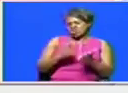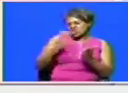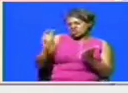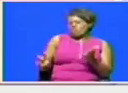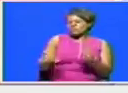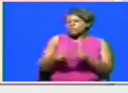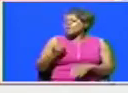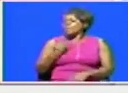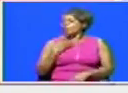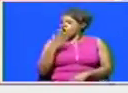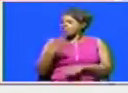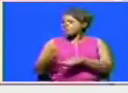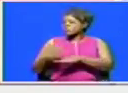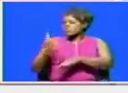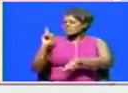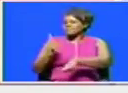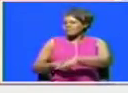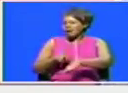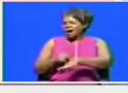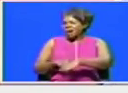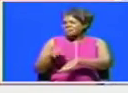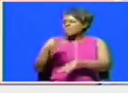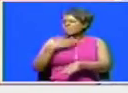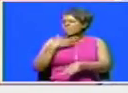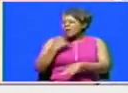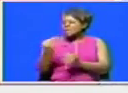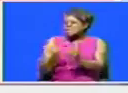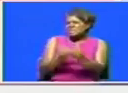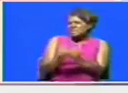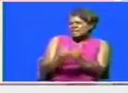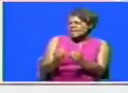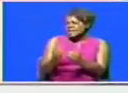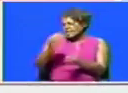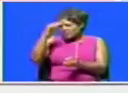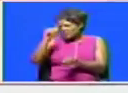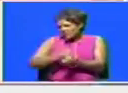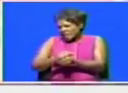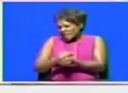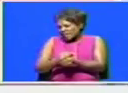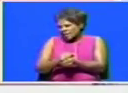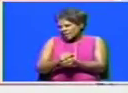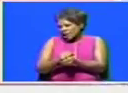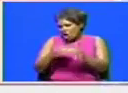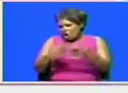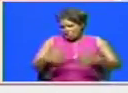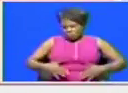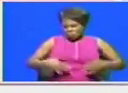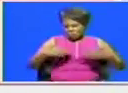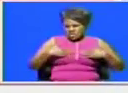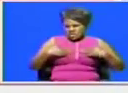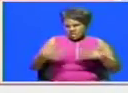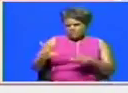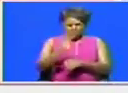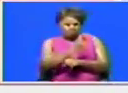hot. Maana kuna waste time yako. Yule kazi yake ni kutafuta Ijumaa na Jumamosi akunile pombe nyama, amalizane na mwili wako, akuache tena